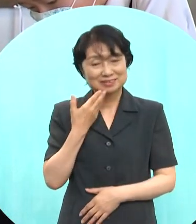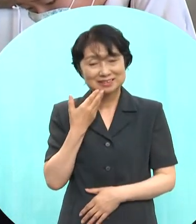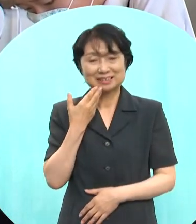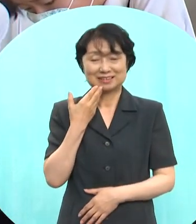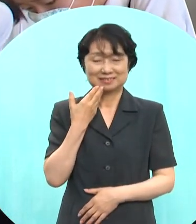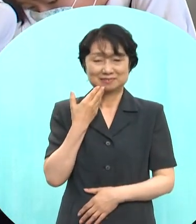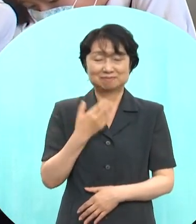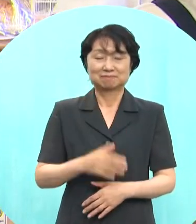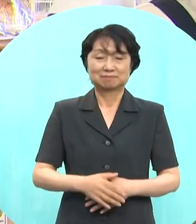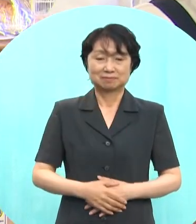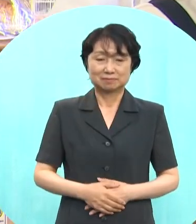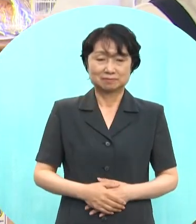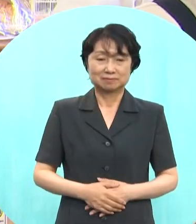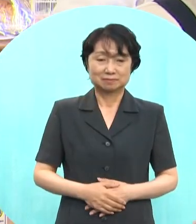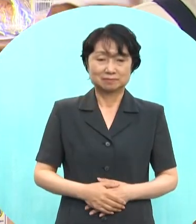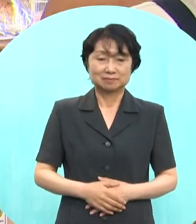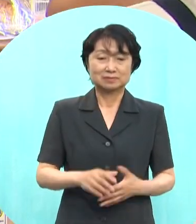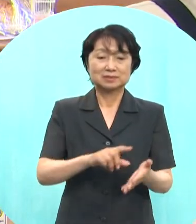美味しいです。